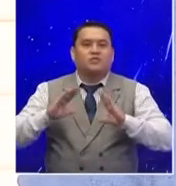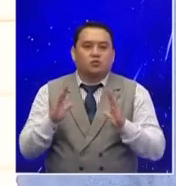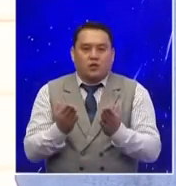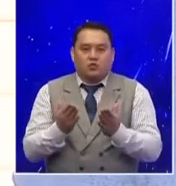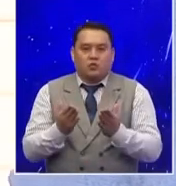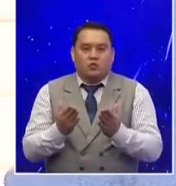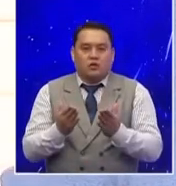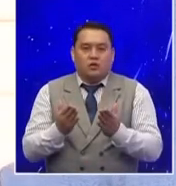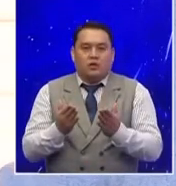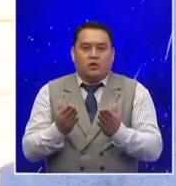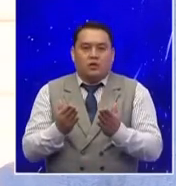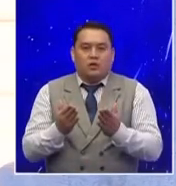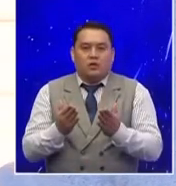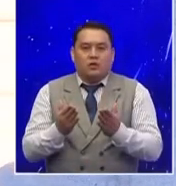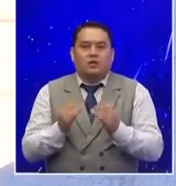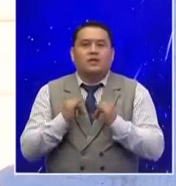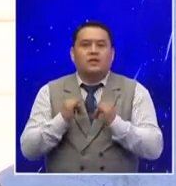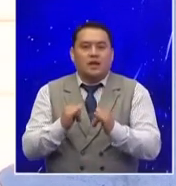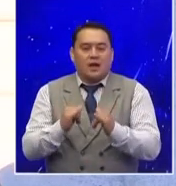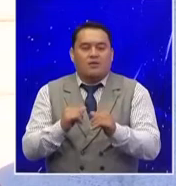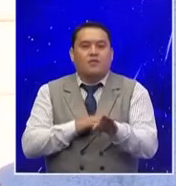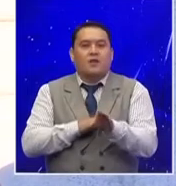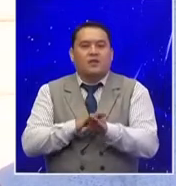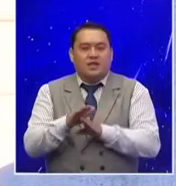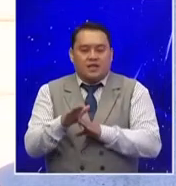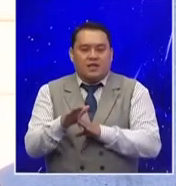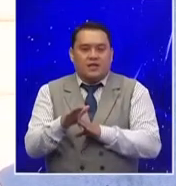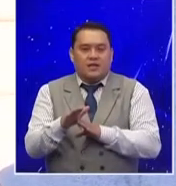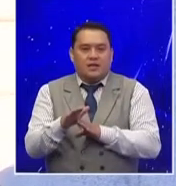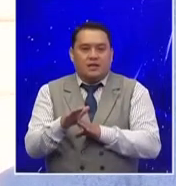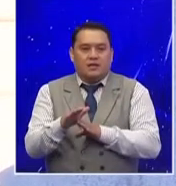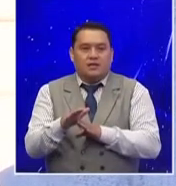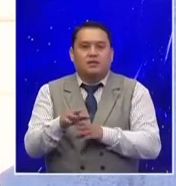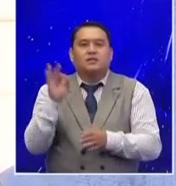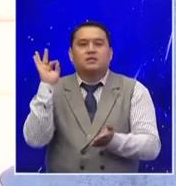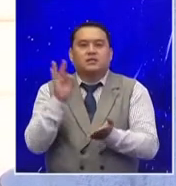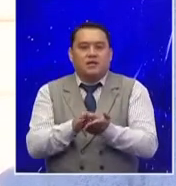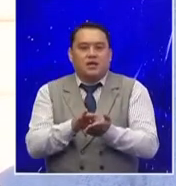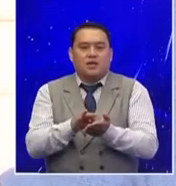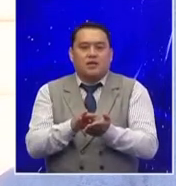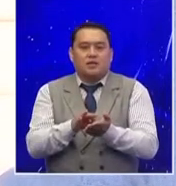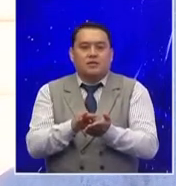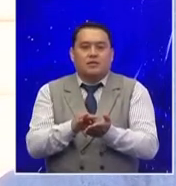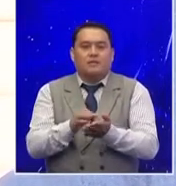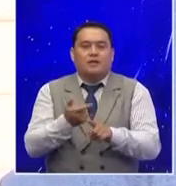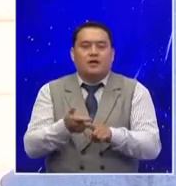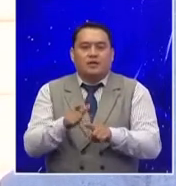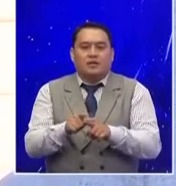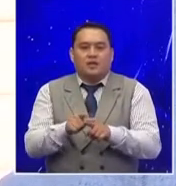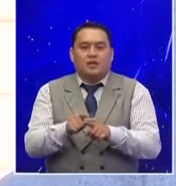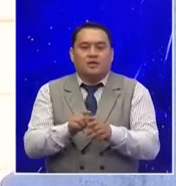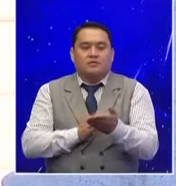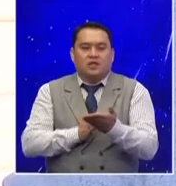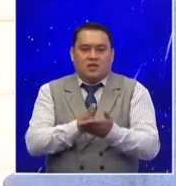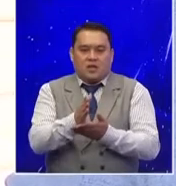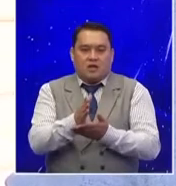ситуацию для реализации тех задач, которые поставлены в этой антикоррупционной